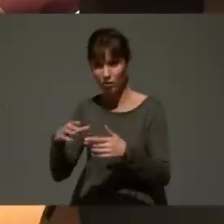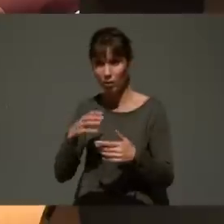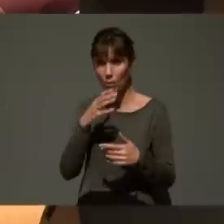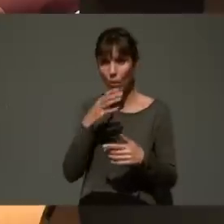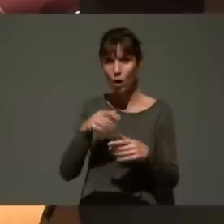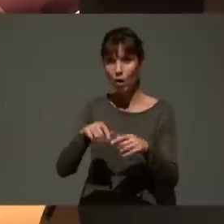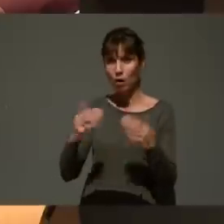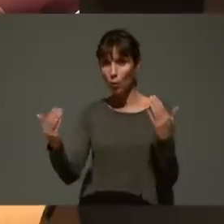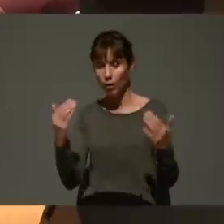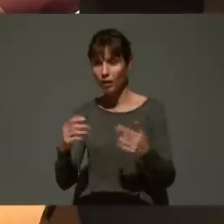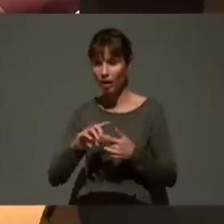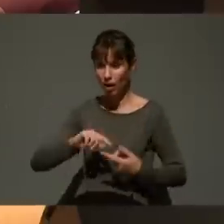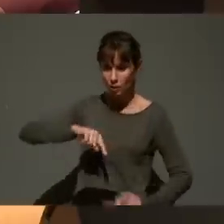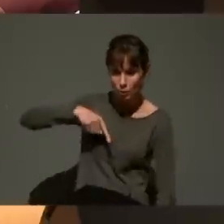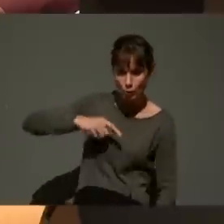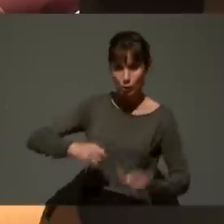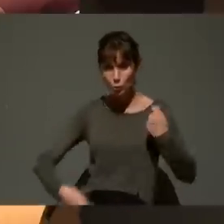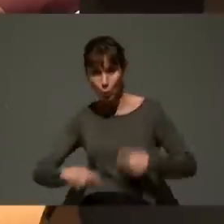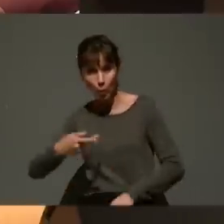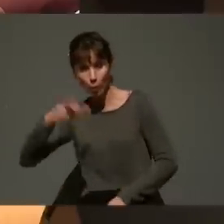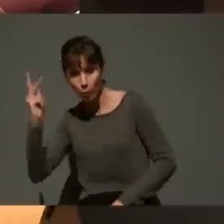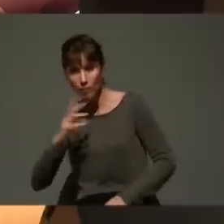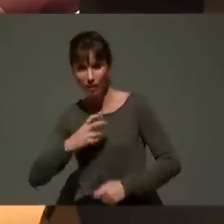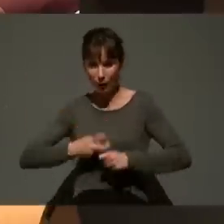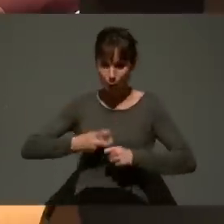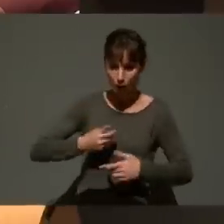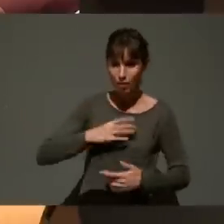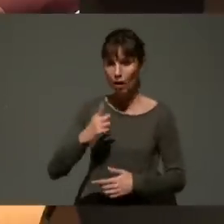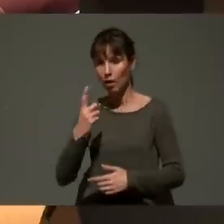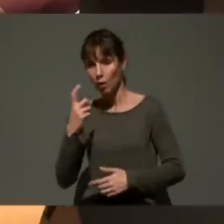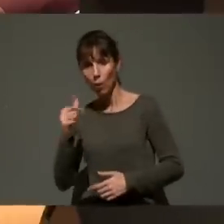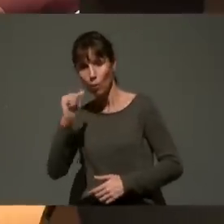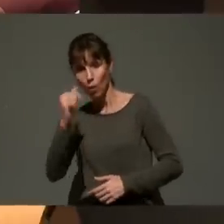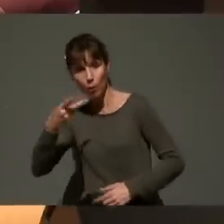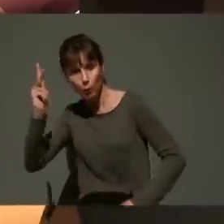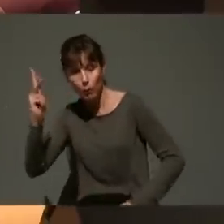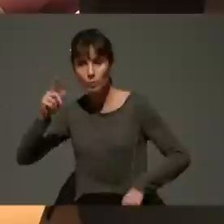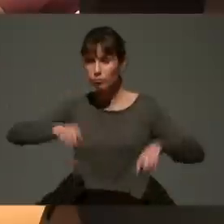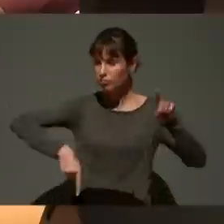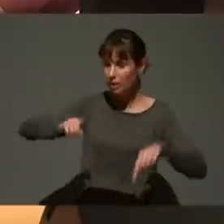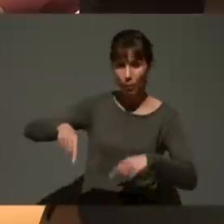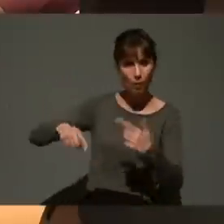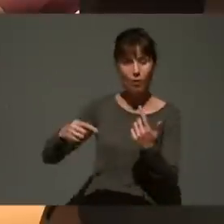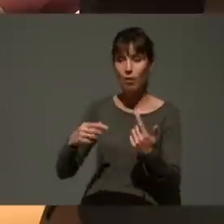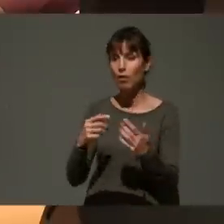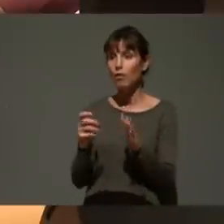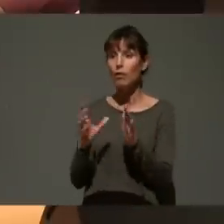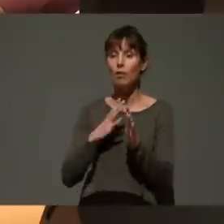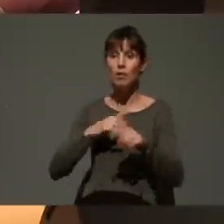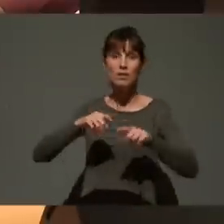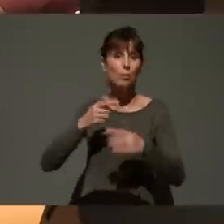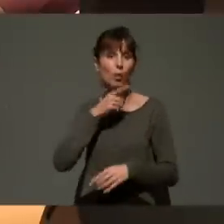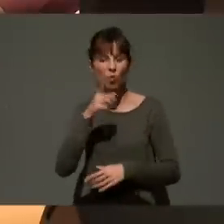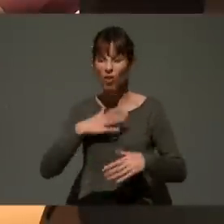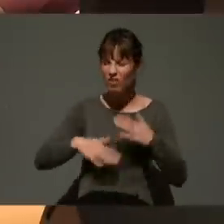pas. Il y a des gens qui sont souples, il y a des gens qui sont raides, il y en a qui vont s'hydrater, il y en a qui ne vont pas bien s'hydrater. Il y en a qui, ce jour-là, vont être un peu